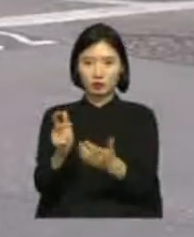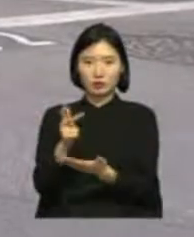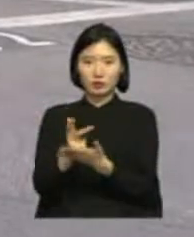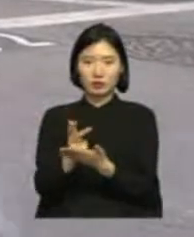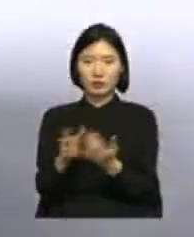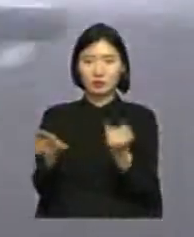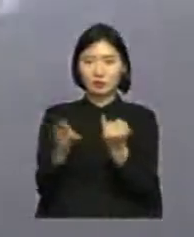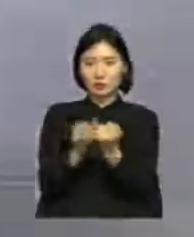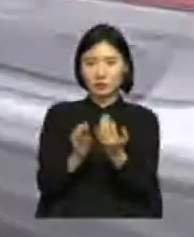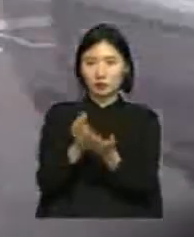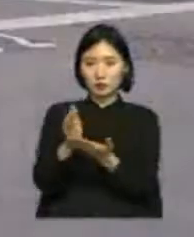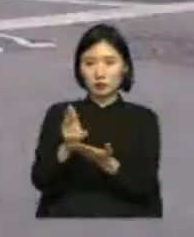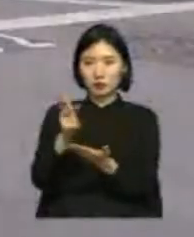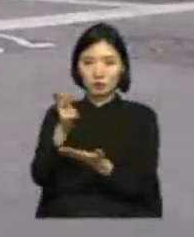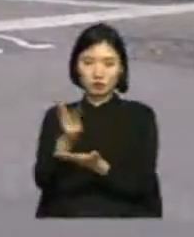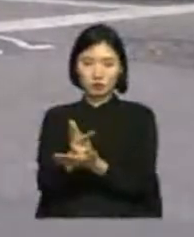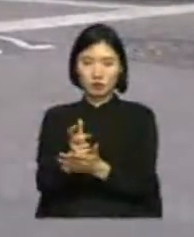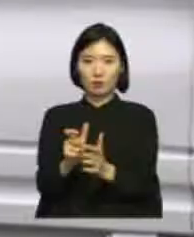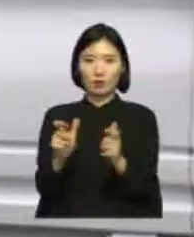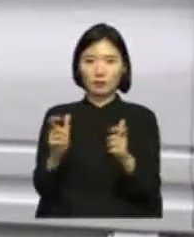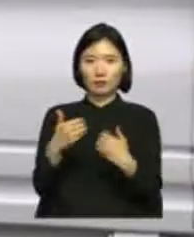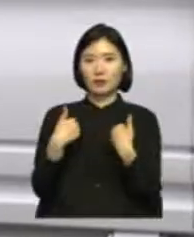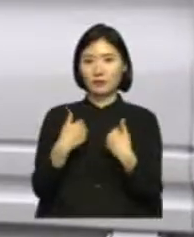임산부 전용 후 역을 확보해야 합니다